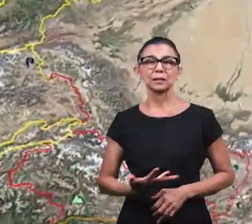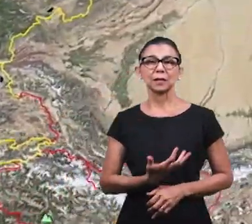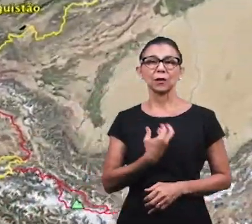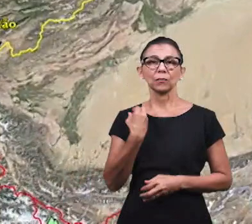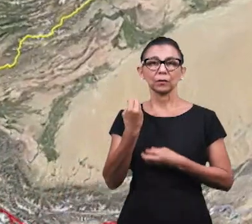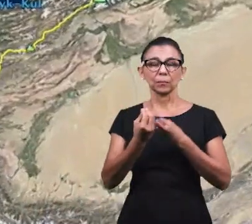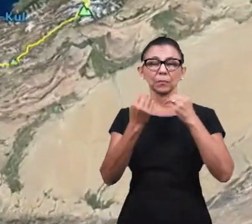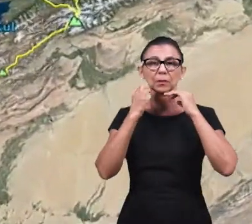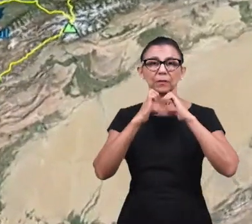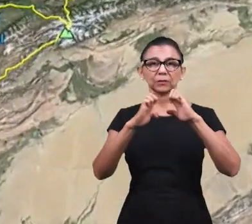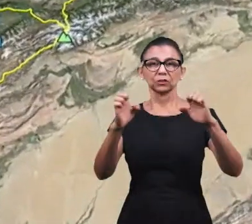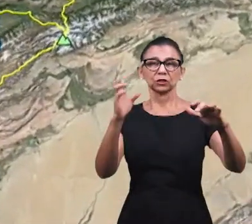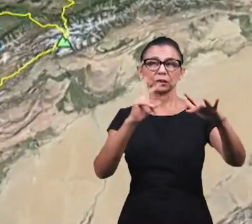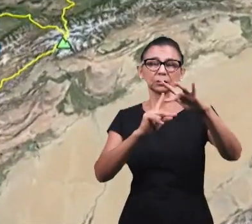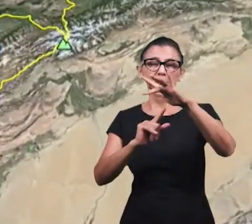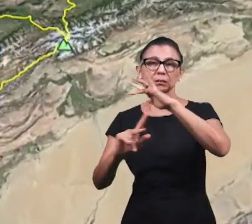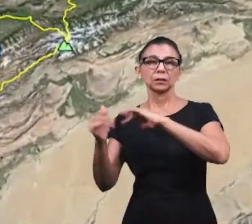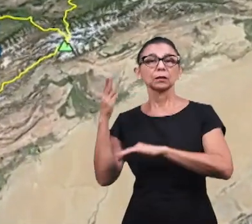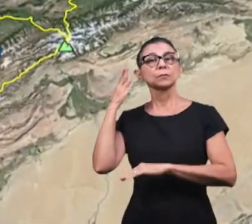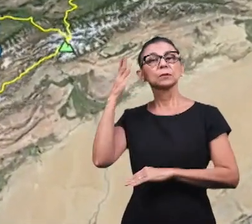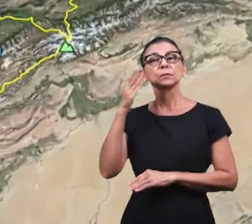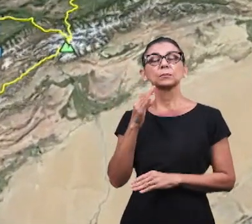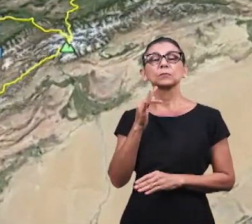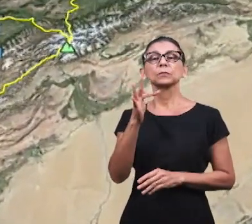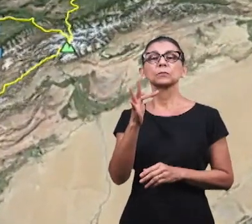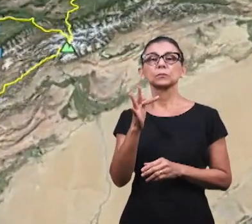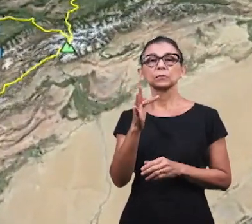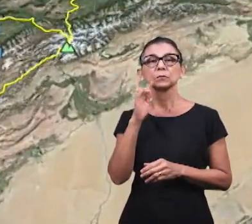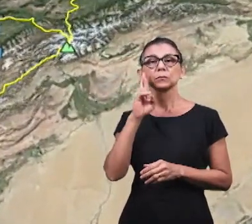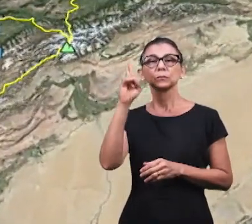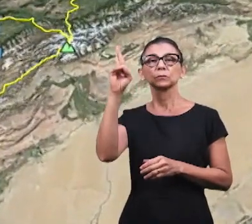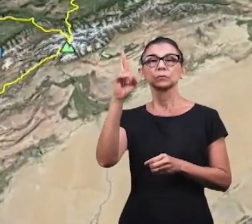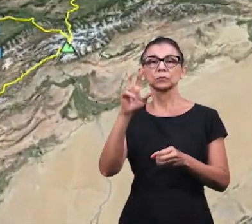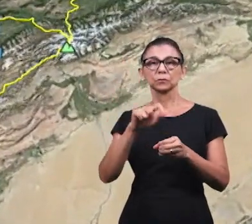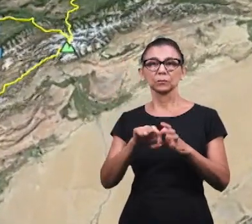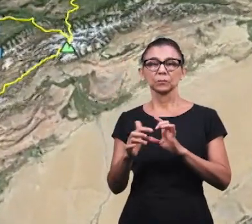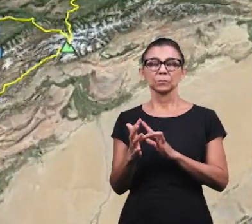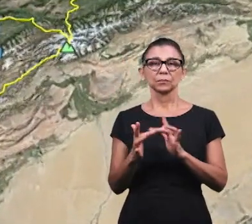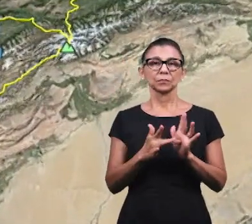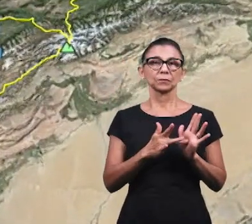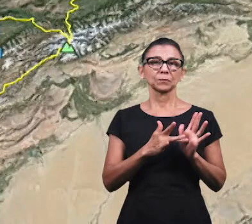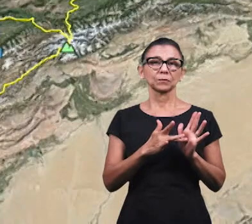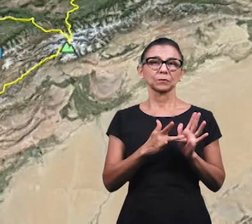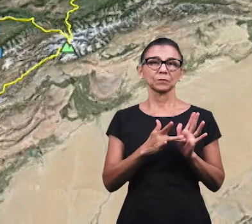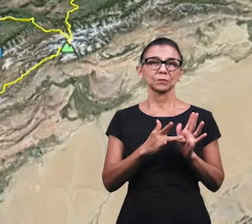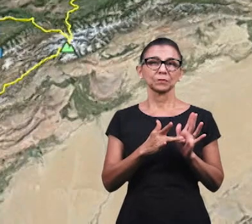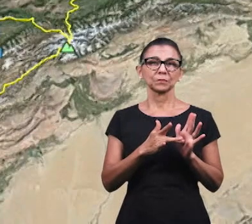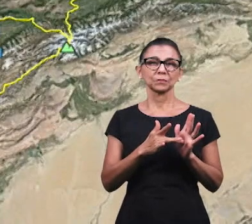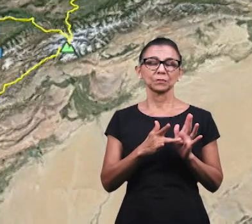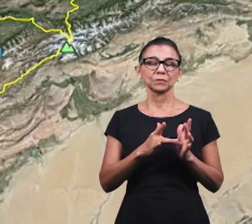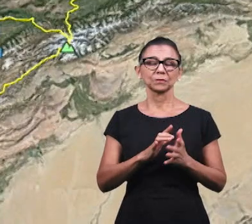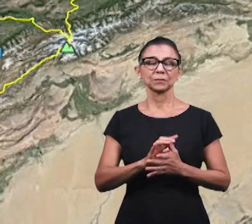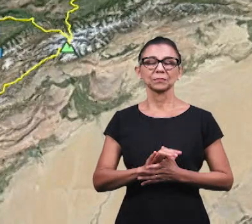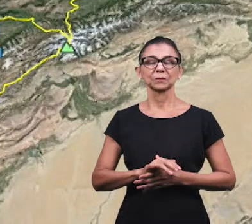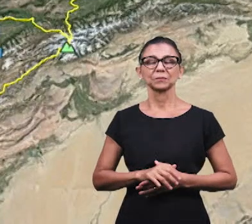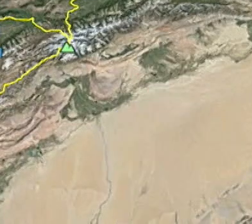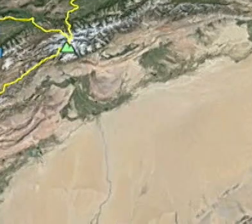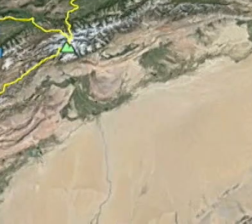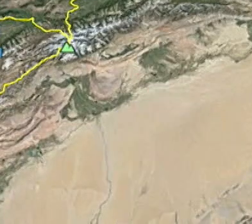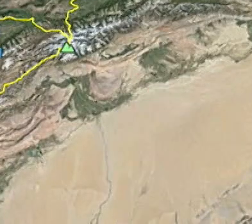par l'évangile éternel et par le message du retour imminent du Seigneur Jésus.